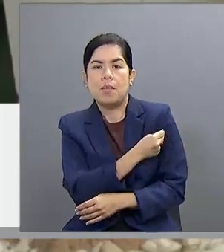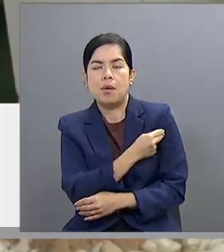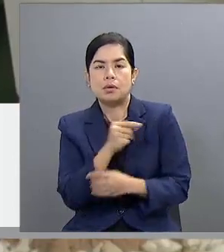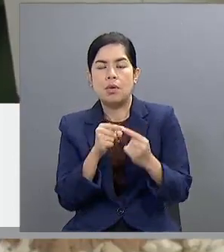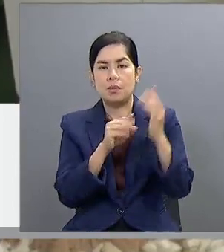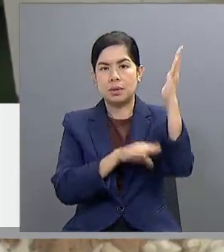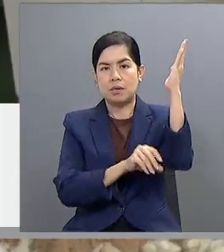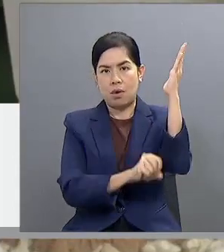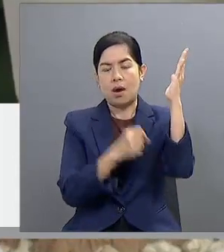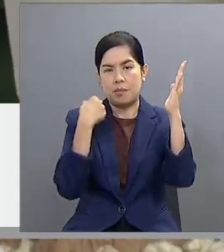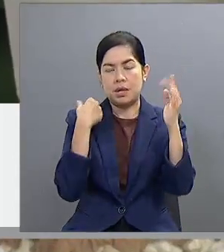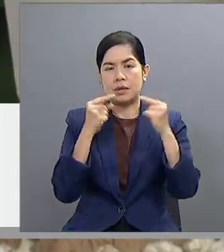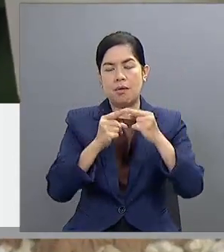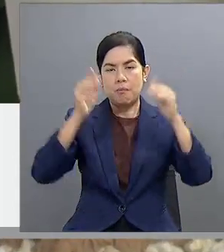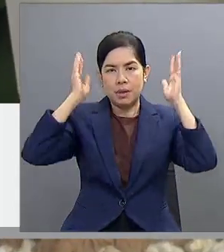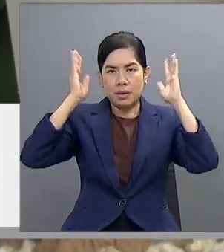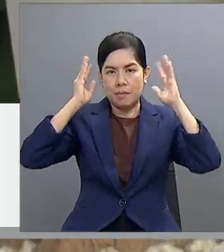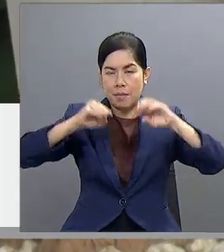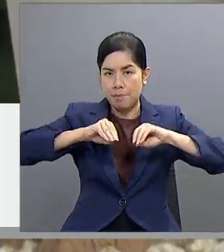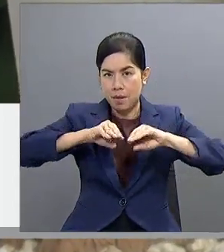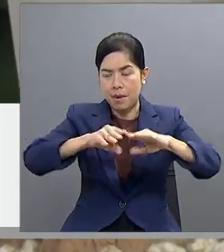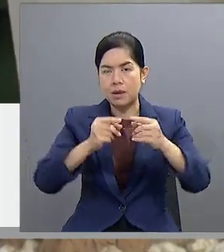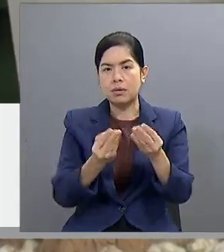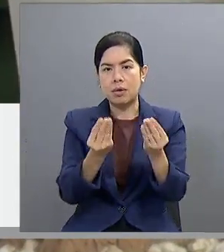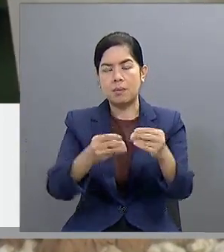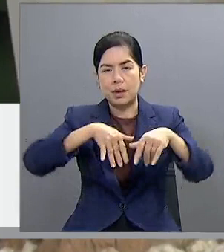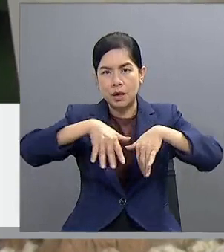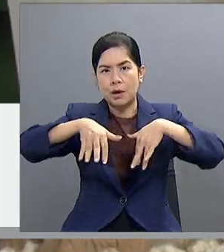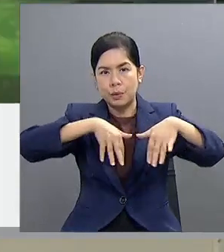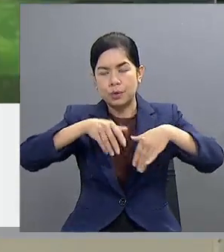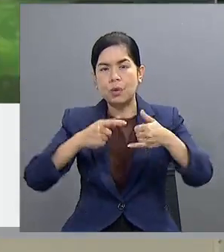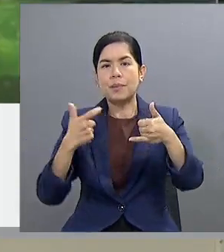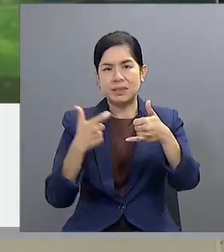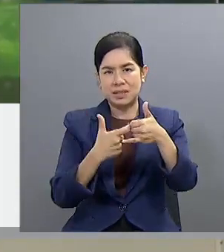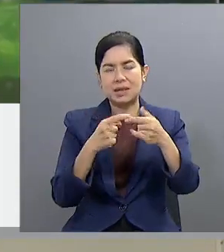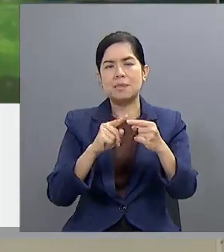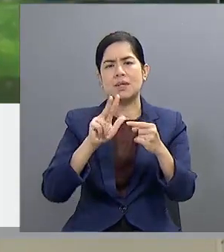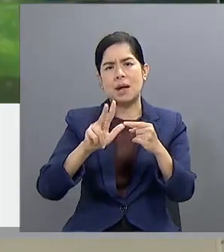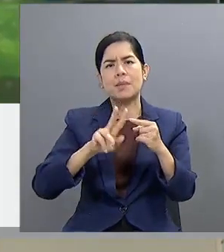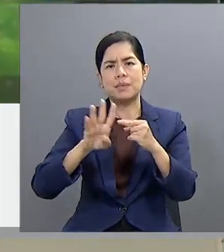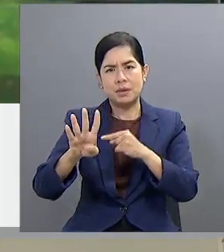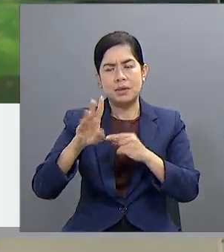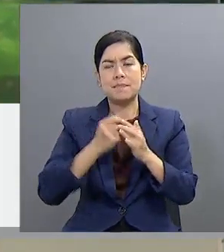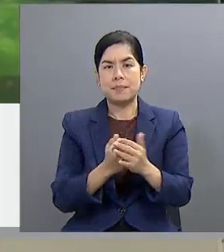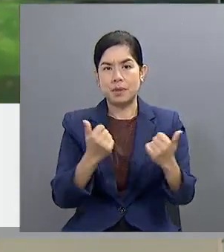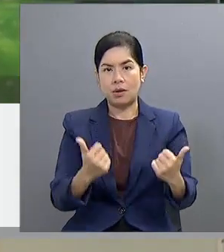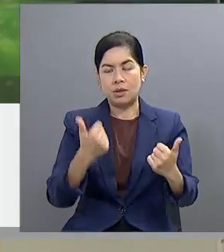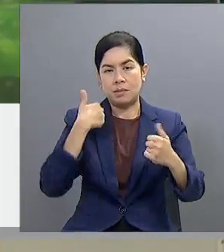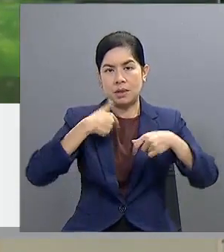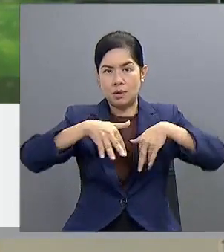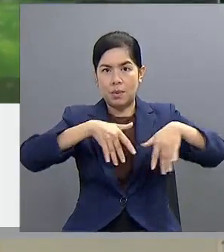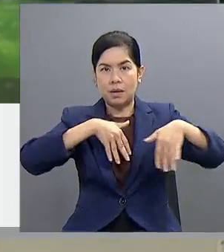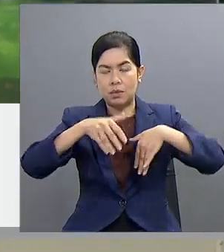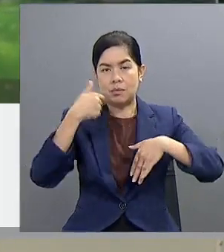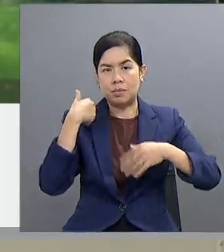เข็มกระตุ้นเพิ่มมากขึ้นหลังพบว่าประชาชนให้ความสนใจลดลงล่าสุดในจังหวัดมีประชาชนที่ครบกำหนดรับวัคซีนเข็ม